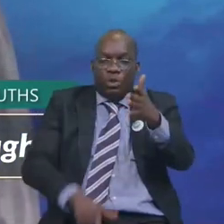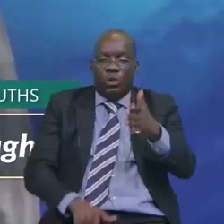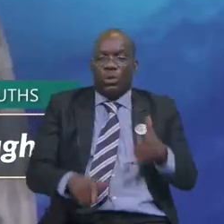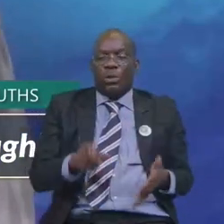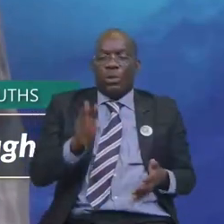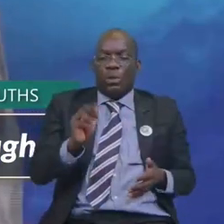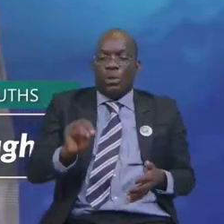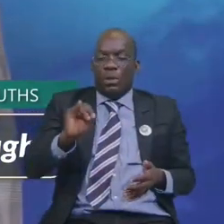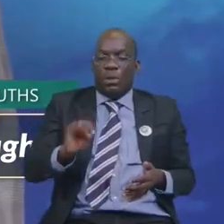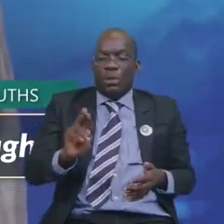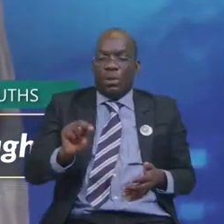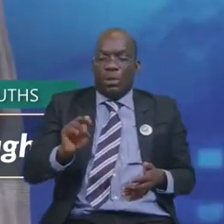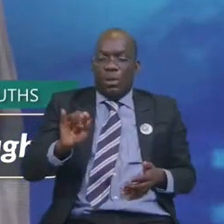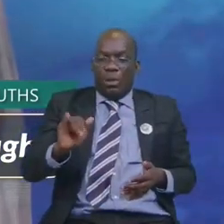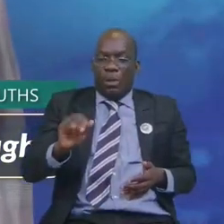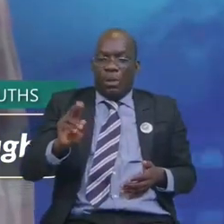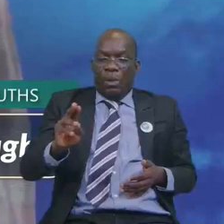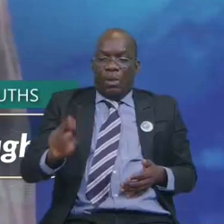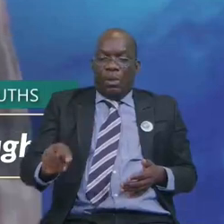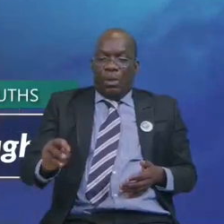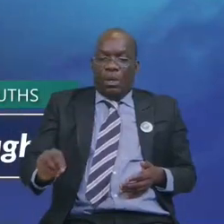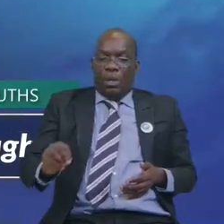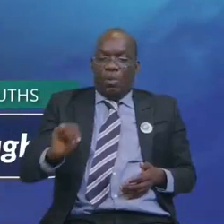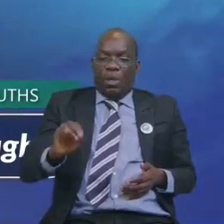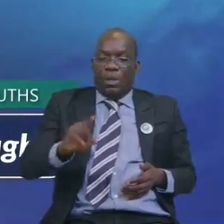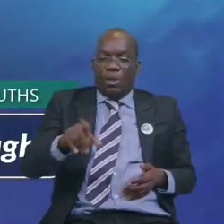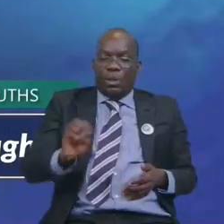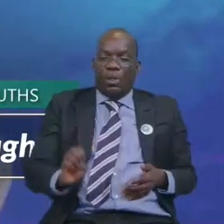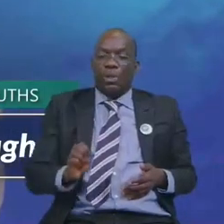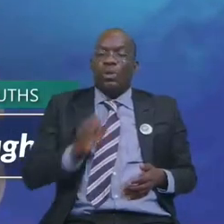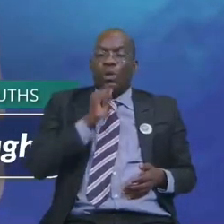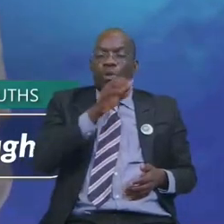au maximum les paroles impropres ensuite